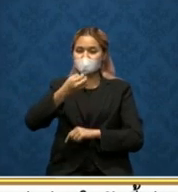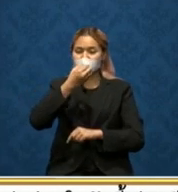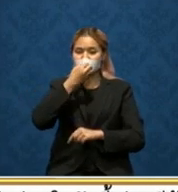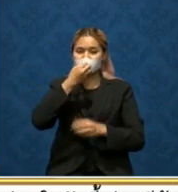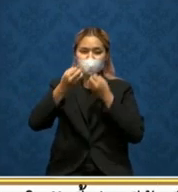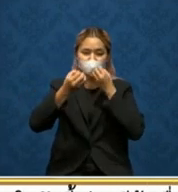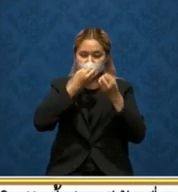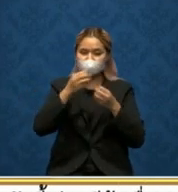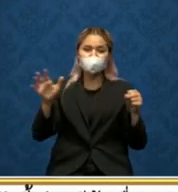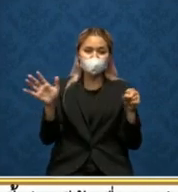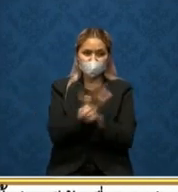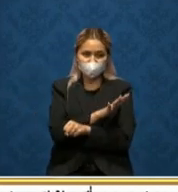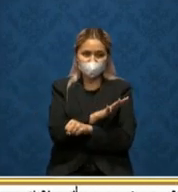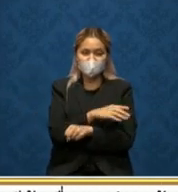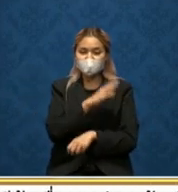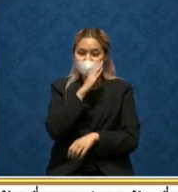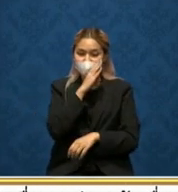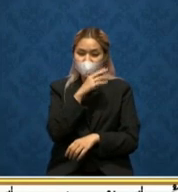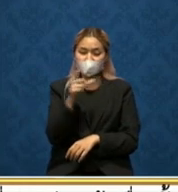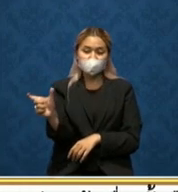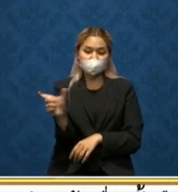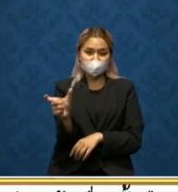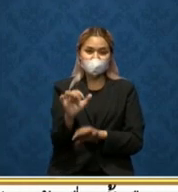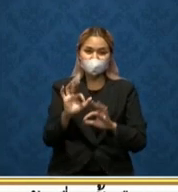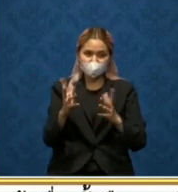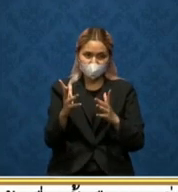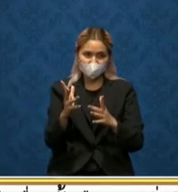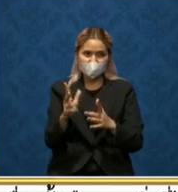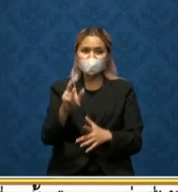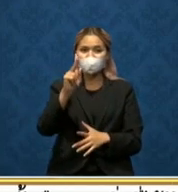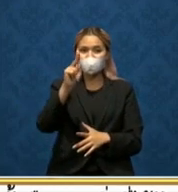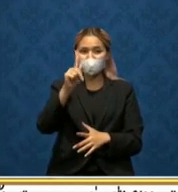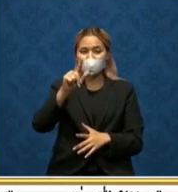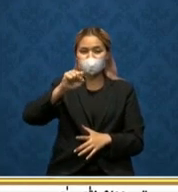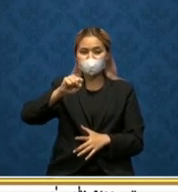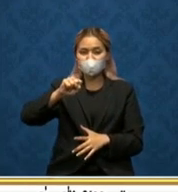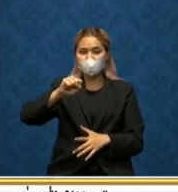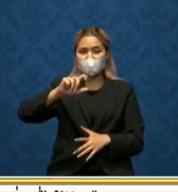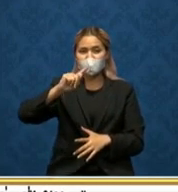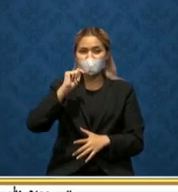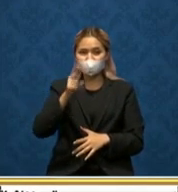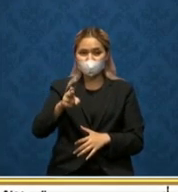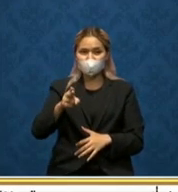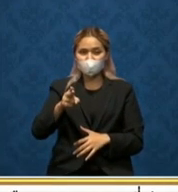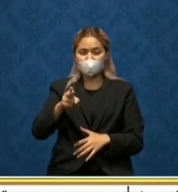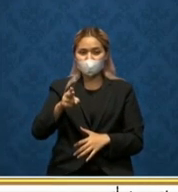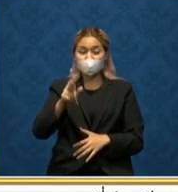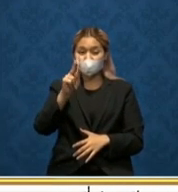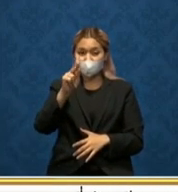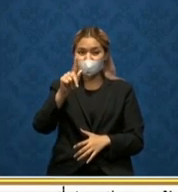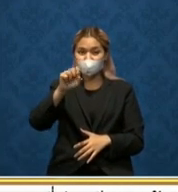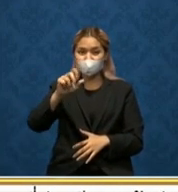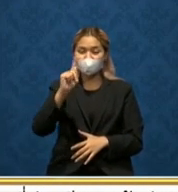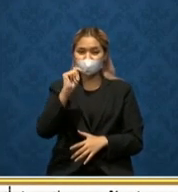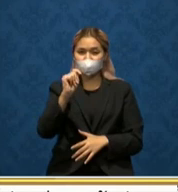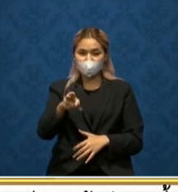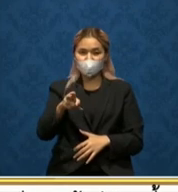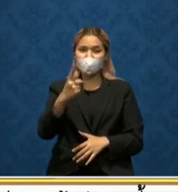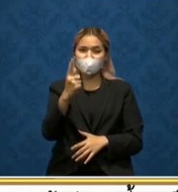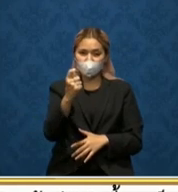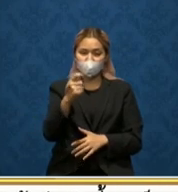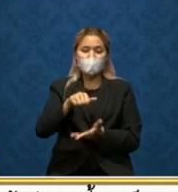แท็กซี่ไม่ได้เนี่ยทางกองทัพเขาก็มีบริการเอขสมกนะครับส่งถึงบ้านอไม่ใช่ท่านาพูดผิดขสทอครับก็